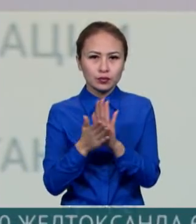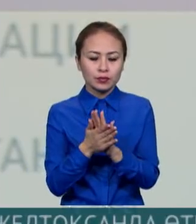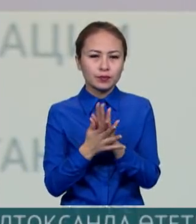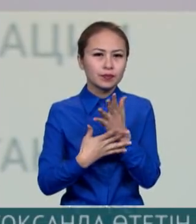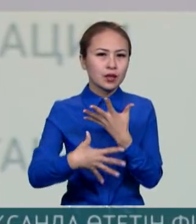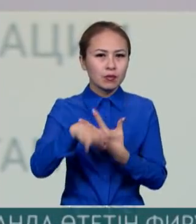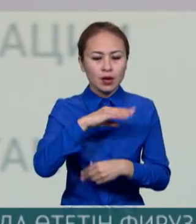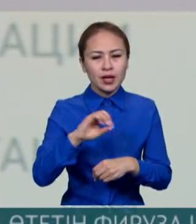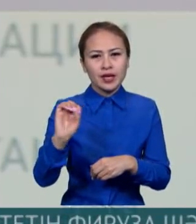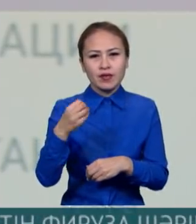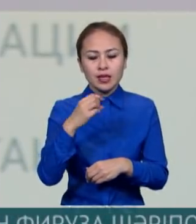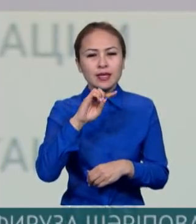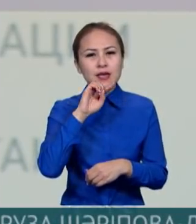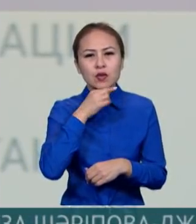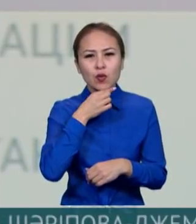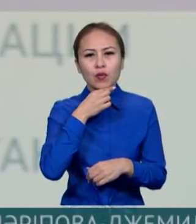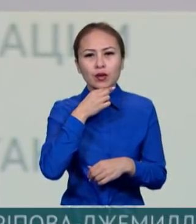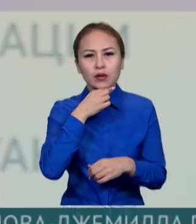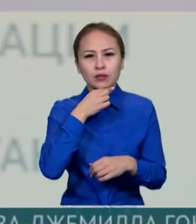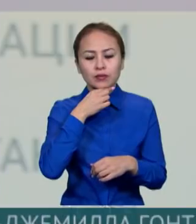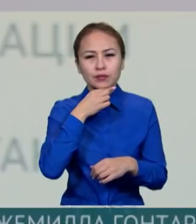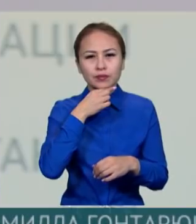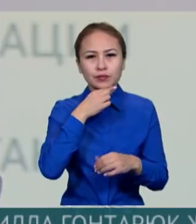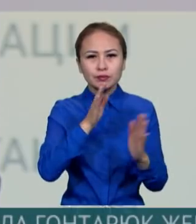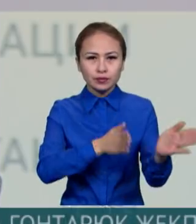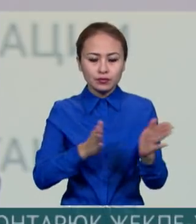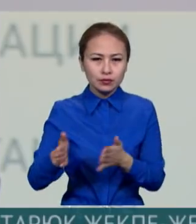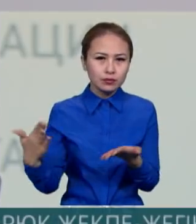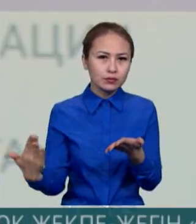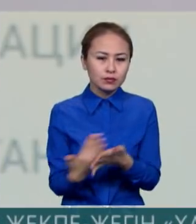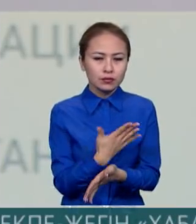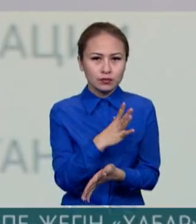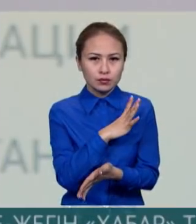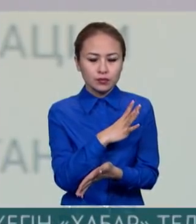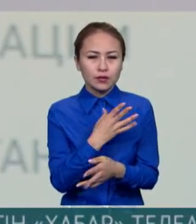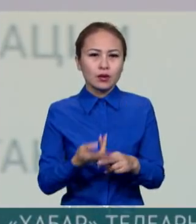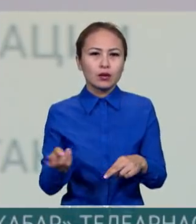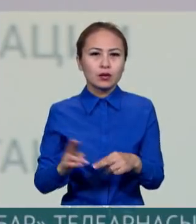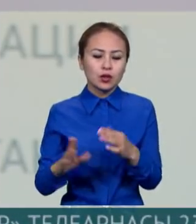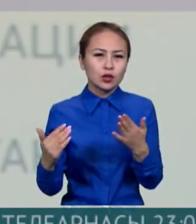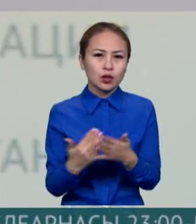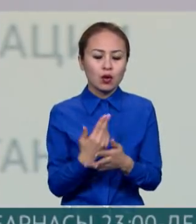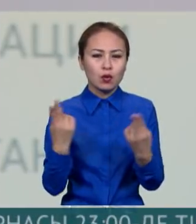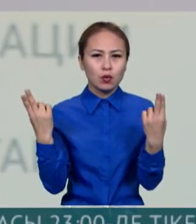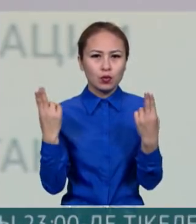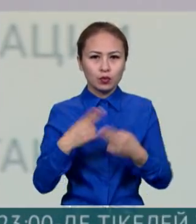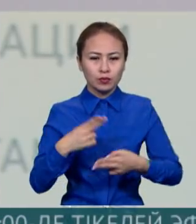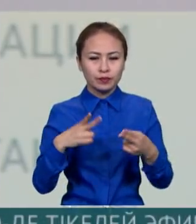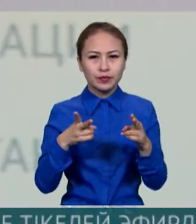барлық Еуразиялық экономикалық одақтың тараптары ратификациялады. И жаңа кеден